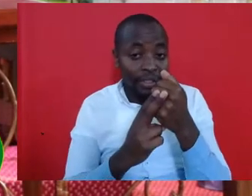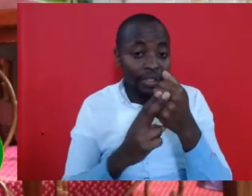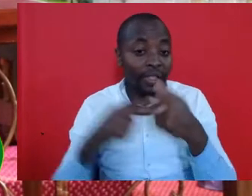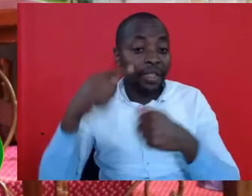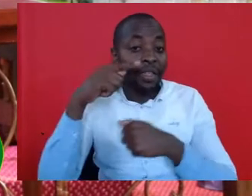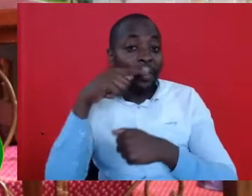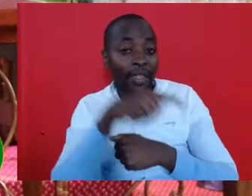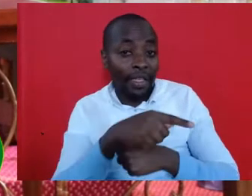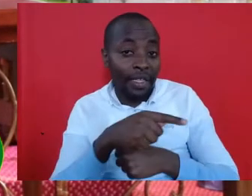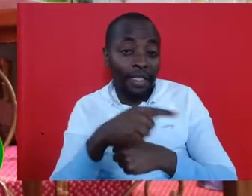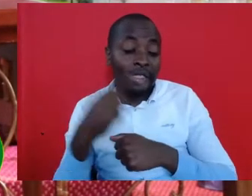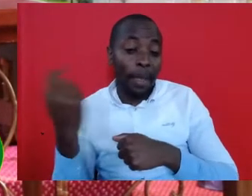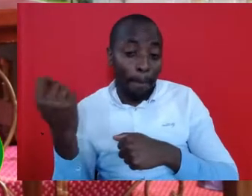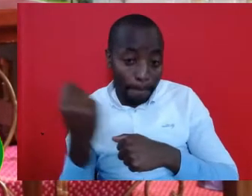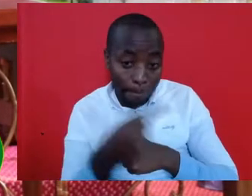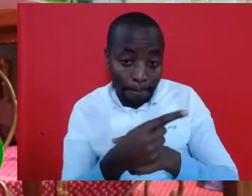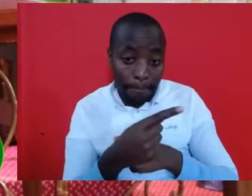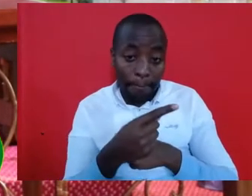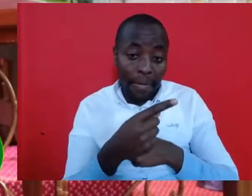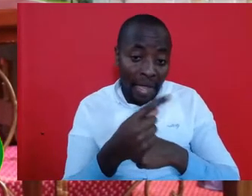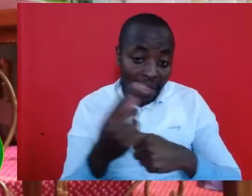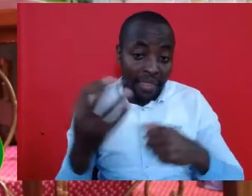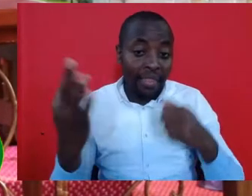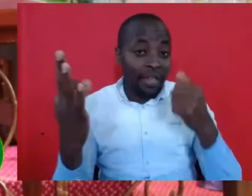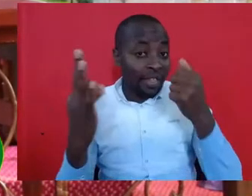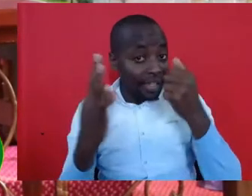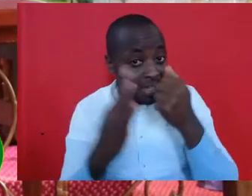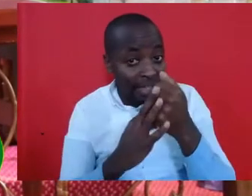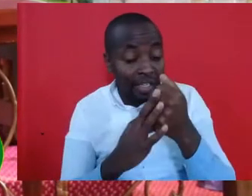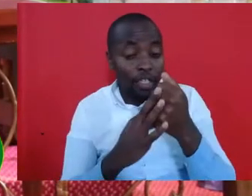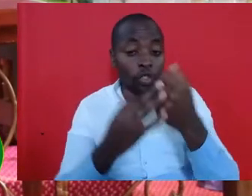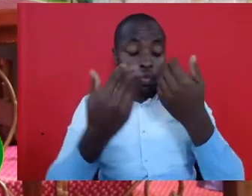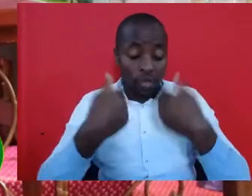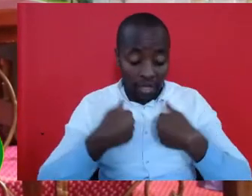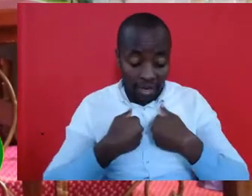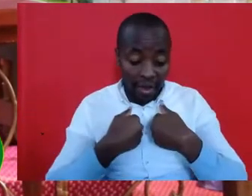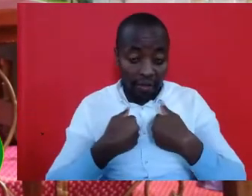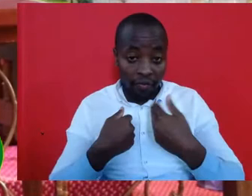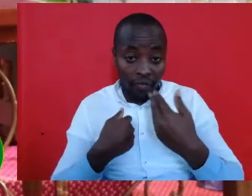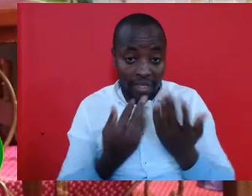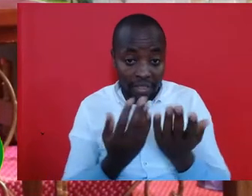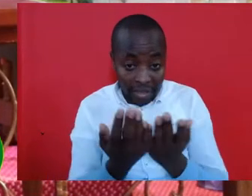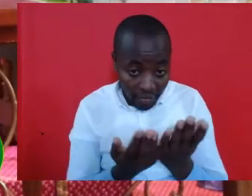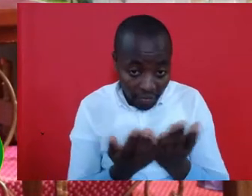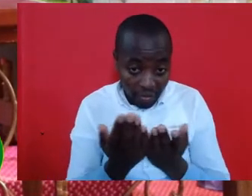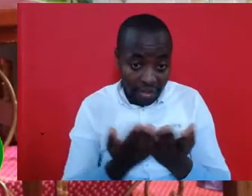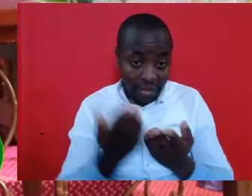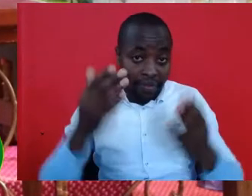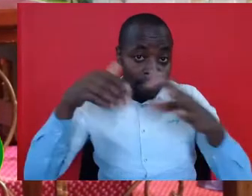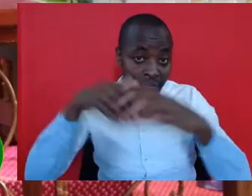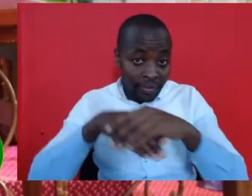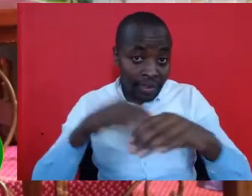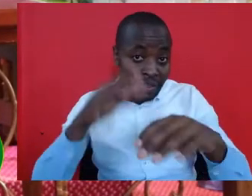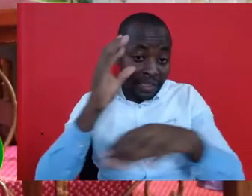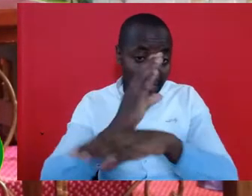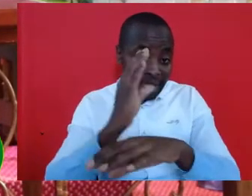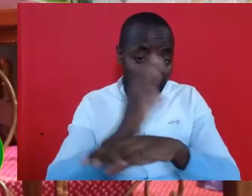wa Agosti, kutakuwa na ibada hapa kanisani ambayo itakuwa yatuondoa katika makao